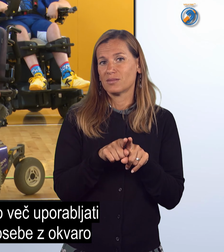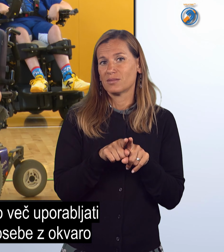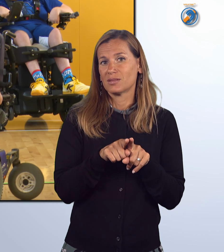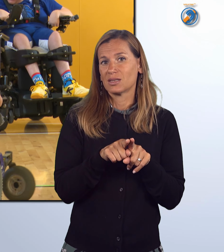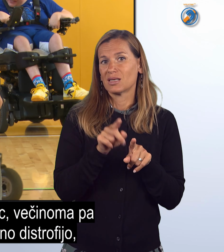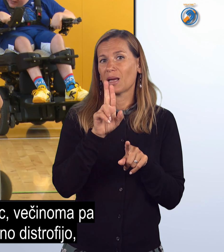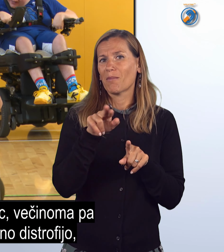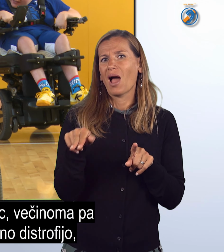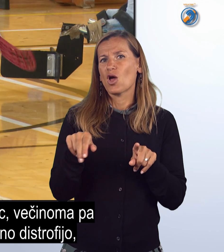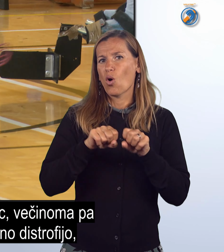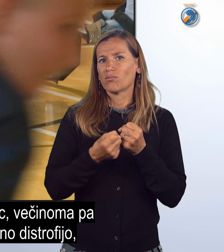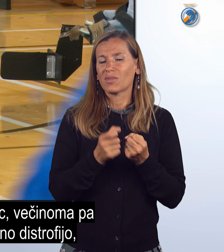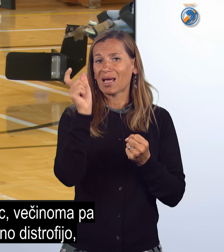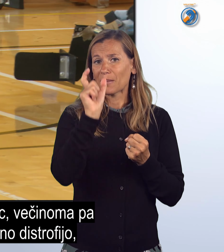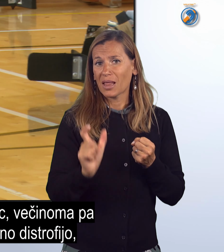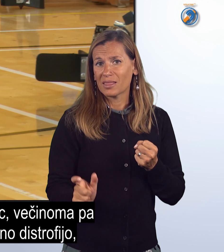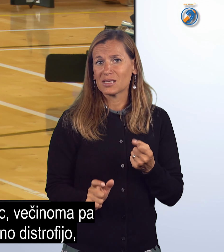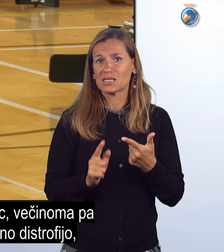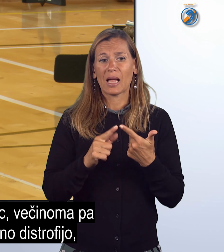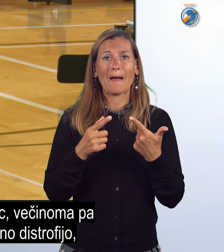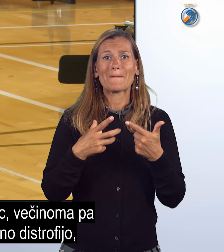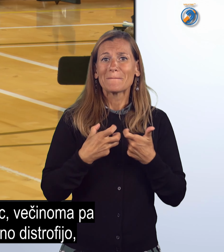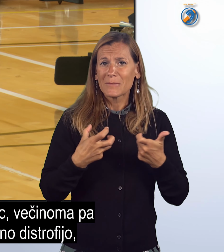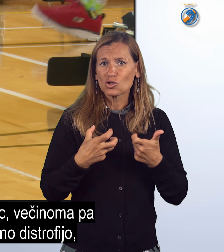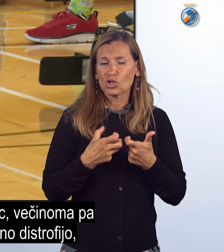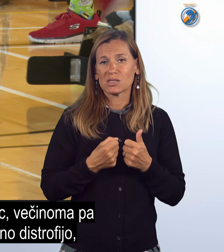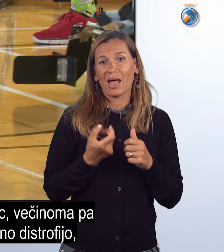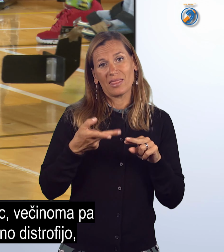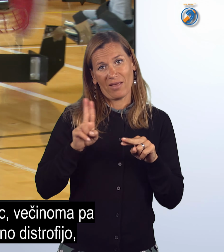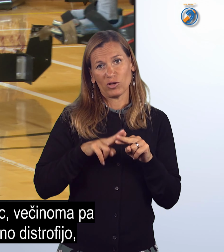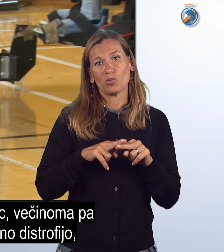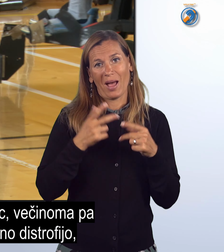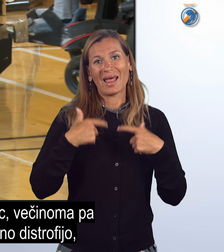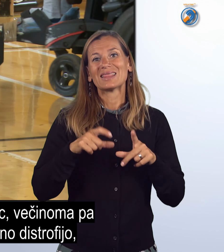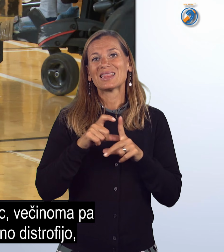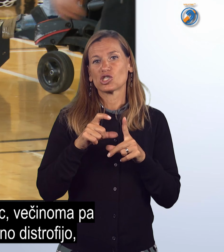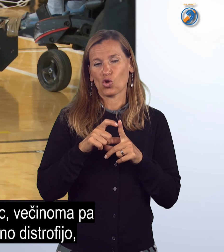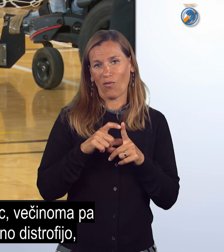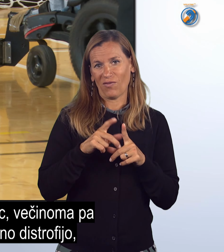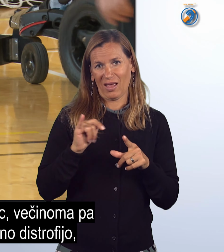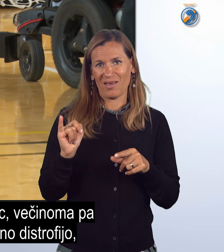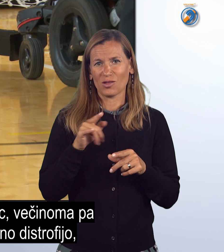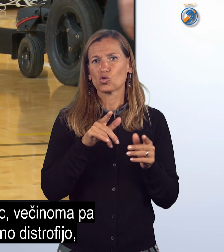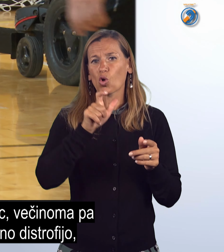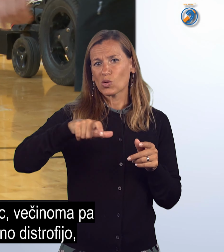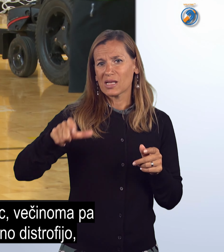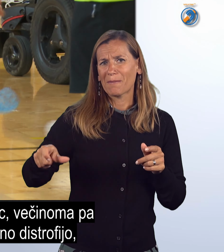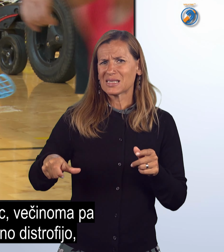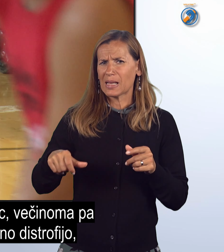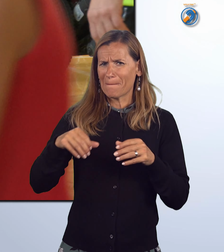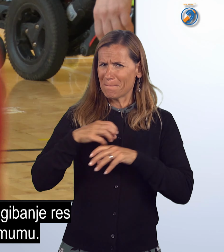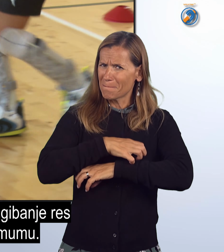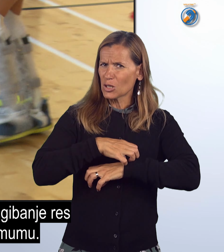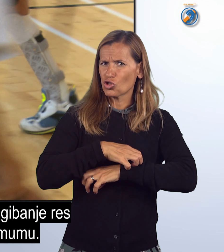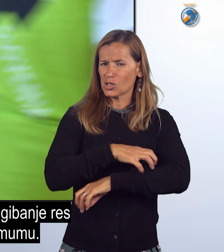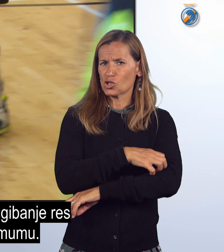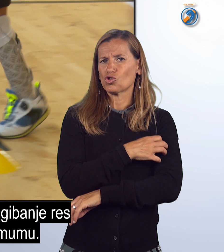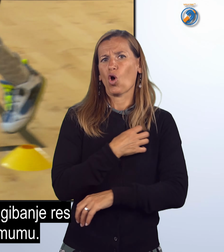okvarje hrtenice, mišice. Večinoma pa distrofi, ki se pravi, osebe za mišično distrofijo,